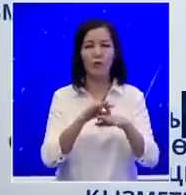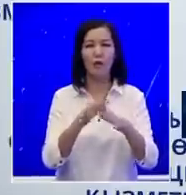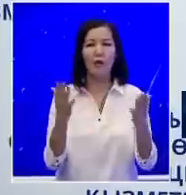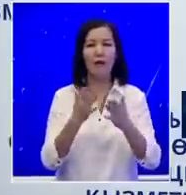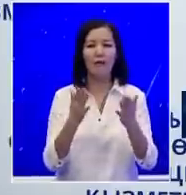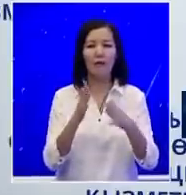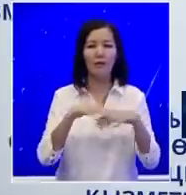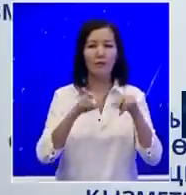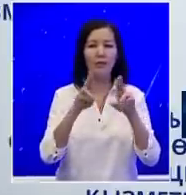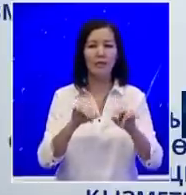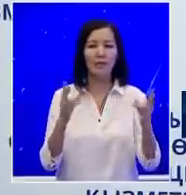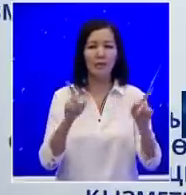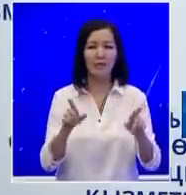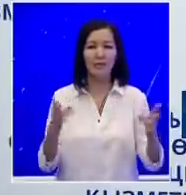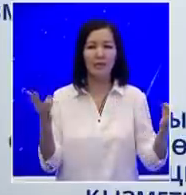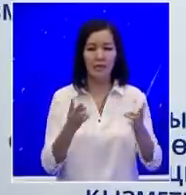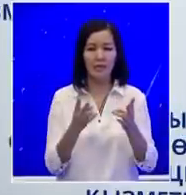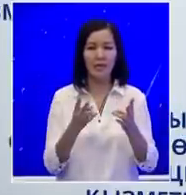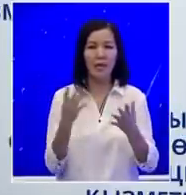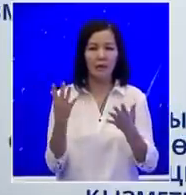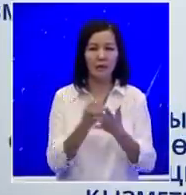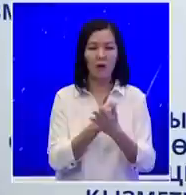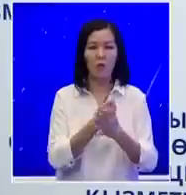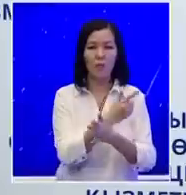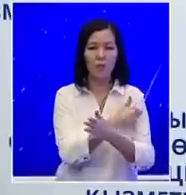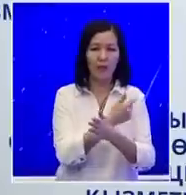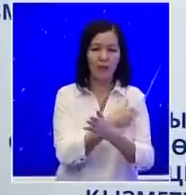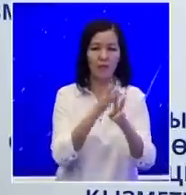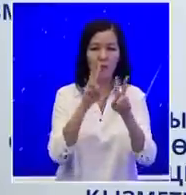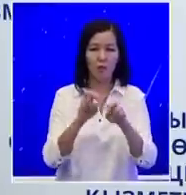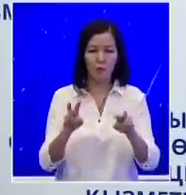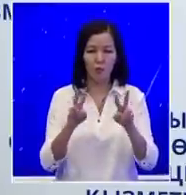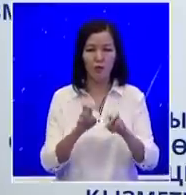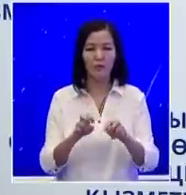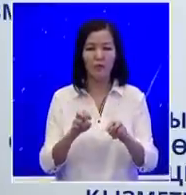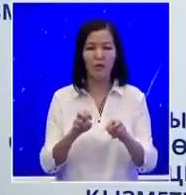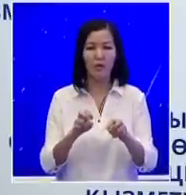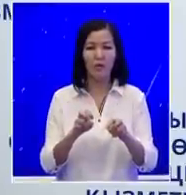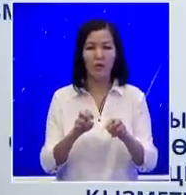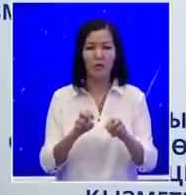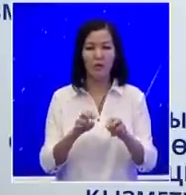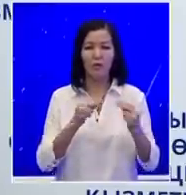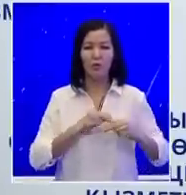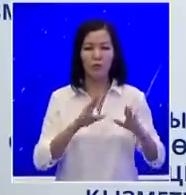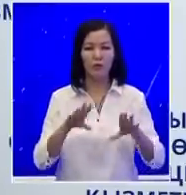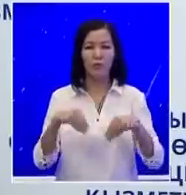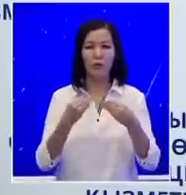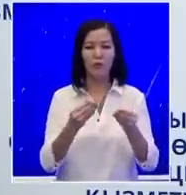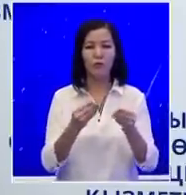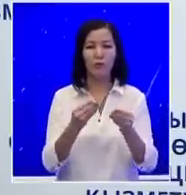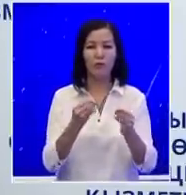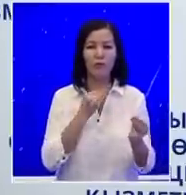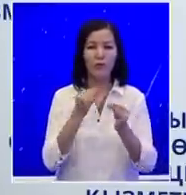мамандар, сол мамандарды тауып, медосмотрдан өткізіп, жаңағы жұмыс берушімен